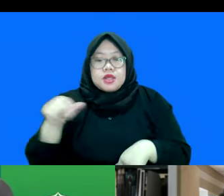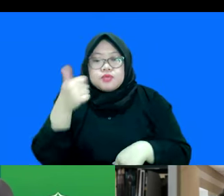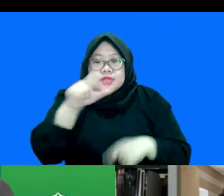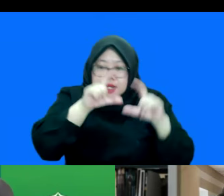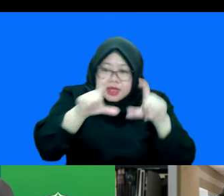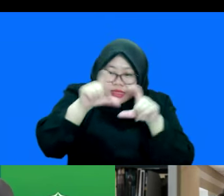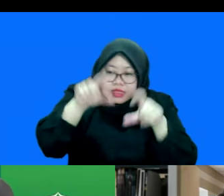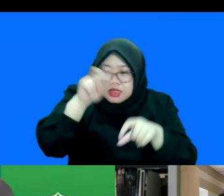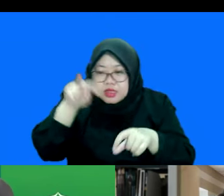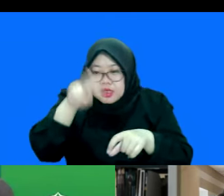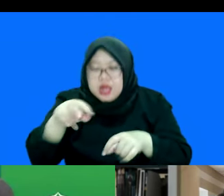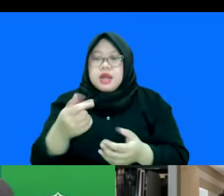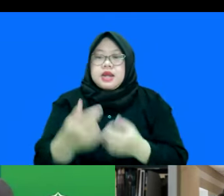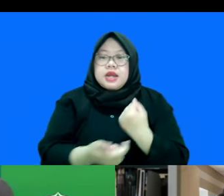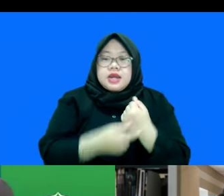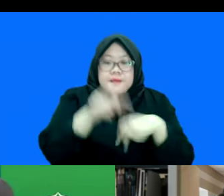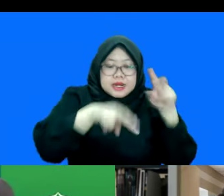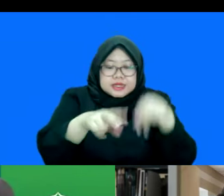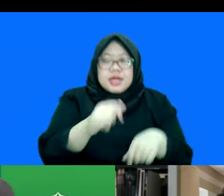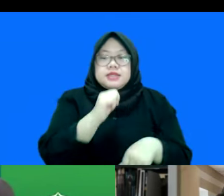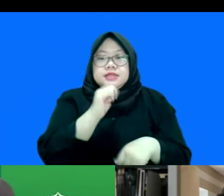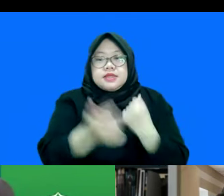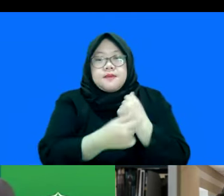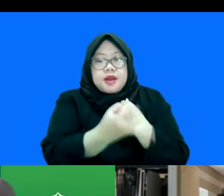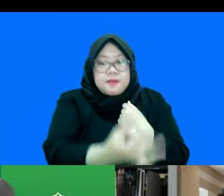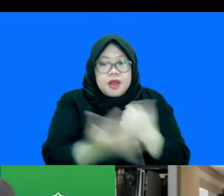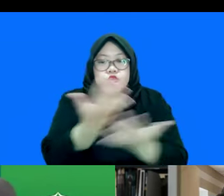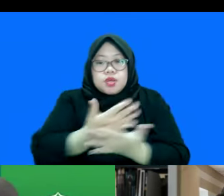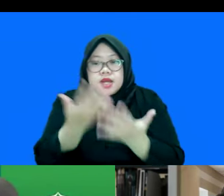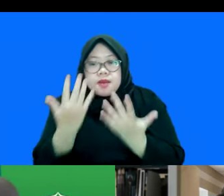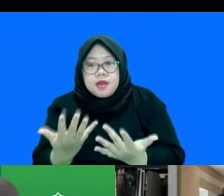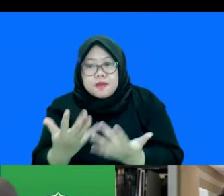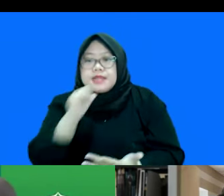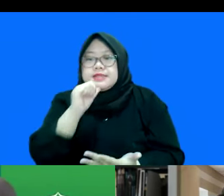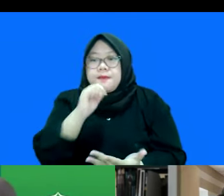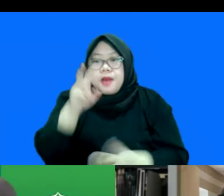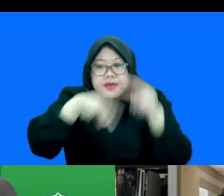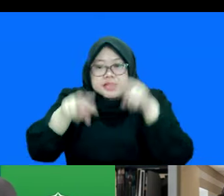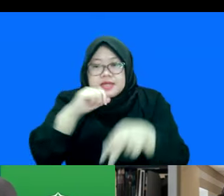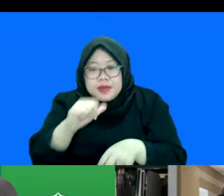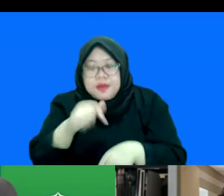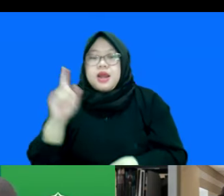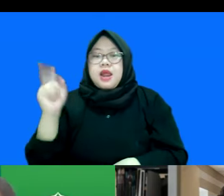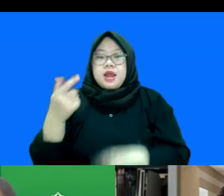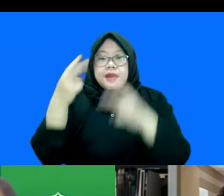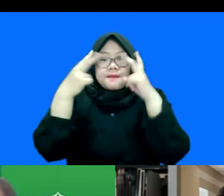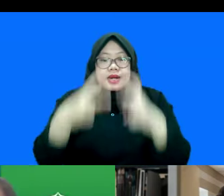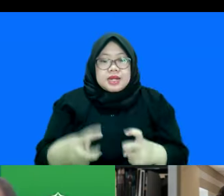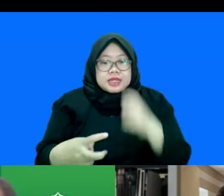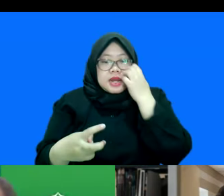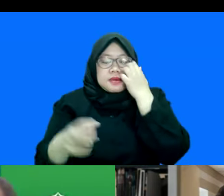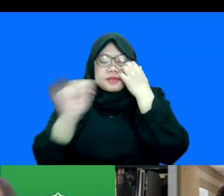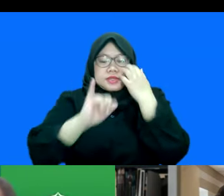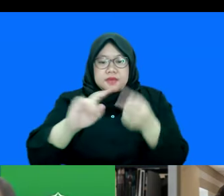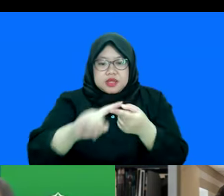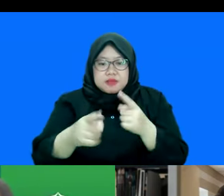diperiksa jam berapa, yang meriksa siapa, suasana pemeriksaannya bagaimana. Ada penelitian kita bersama teman-teman LAIP